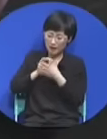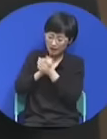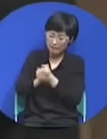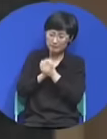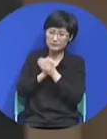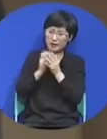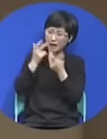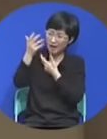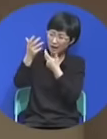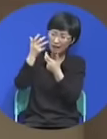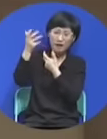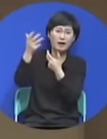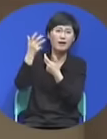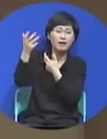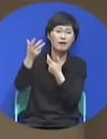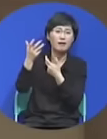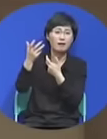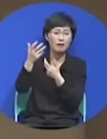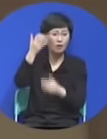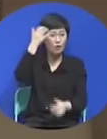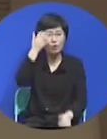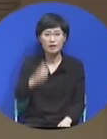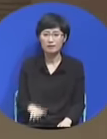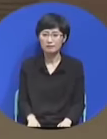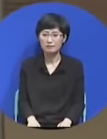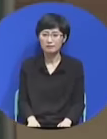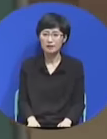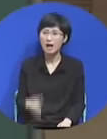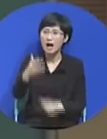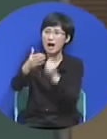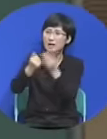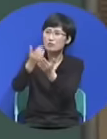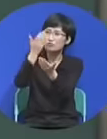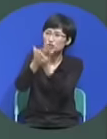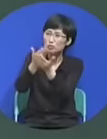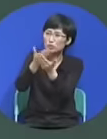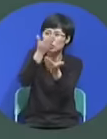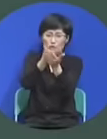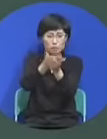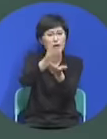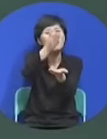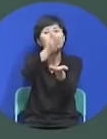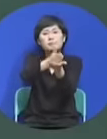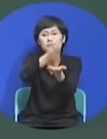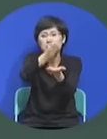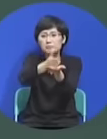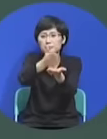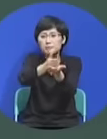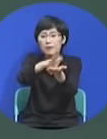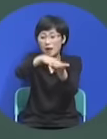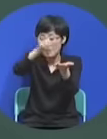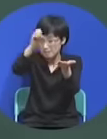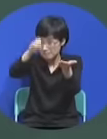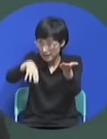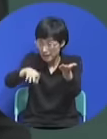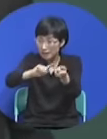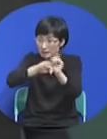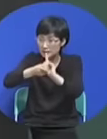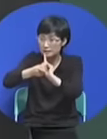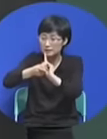甚至有些人来到教会的时候带着很多的怨恨来到教会，这样能做祷告吗？ 그리고 뭡니까? 달라할 게 아무것도 없습니다. 꼭 하려면 일용할 양식을 주옵시고.